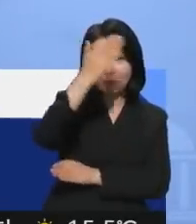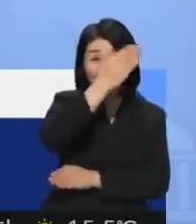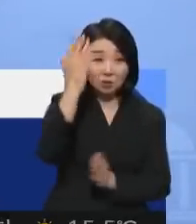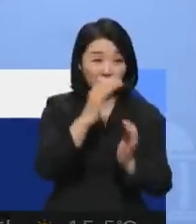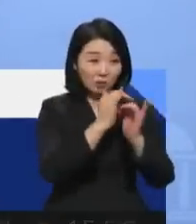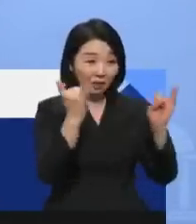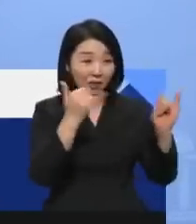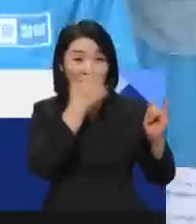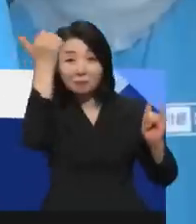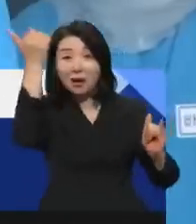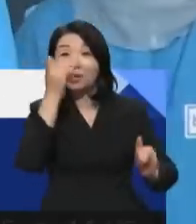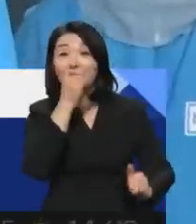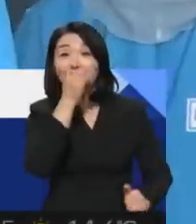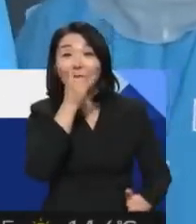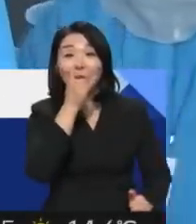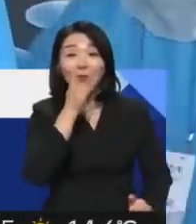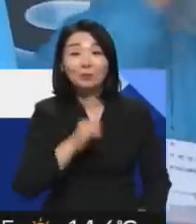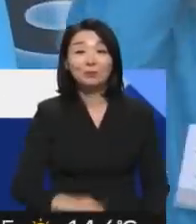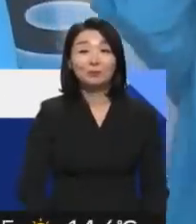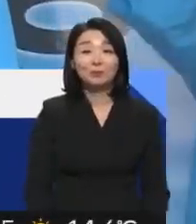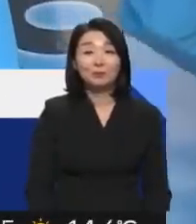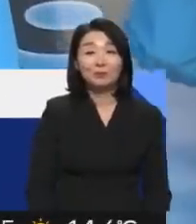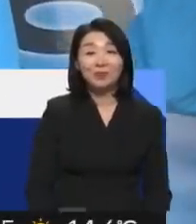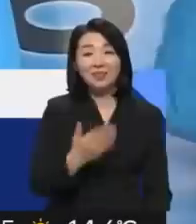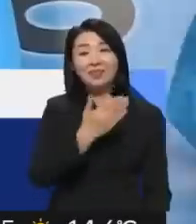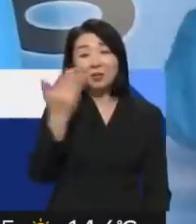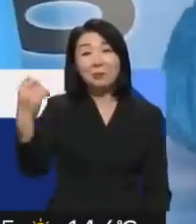희망이 될 것입니다. 이 젊은 힘으로